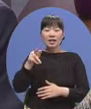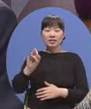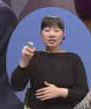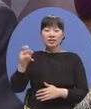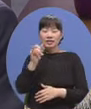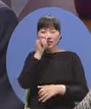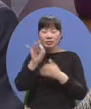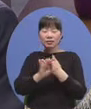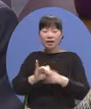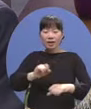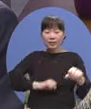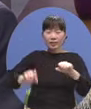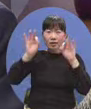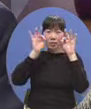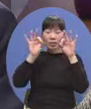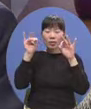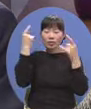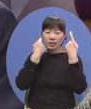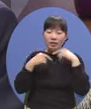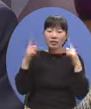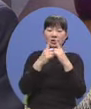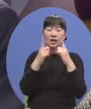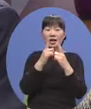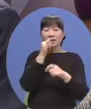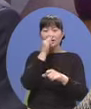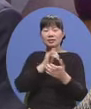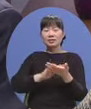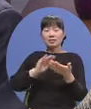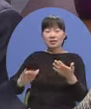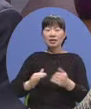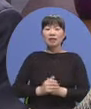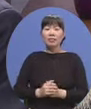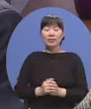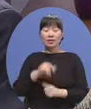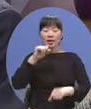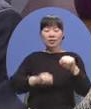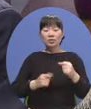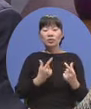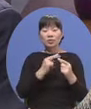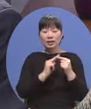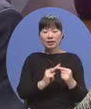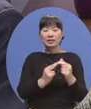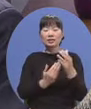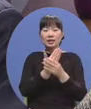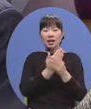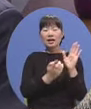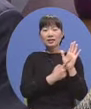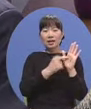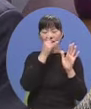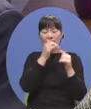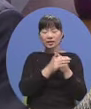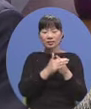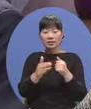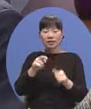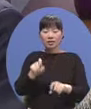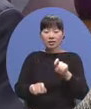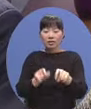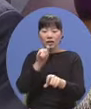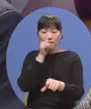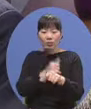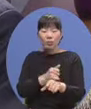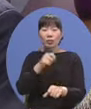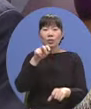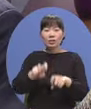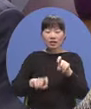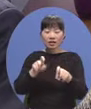경우는 움직이다 보면 다칠 수가 있습니다. 그 야경증이 있는 아이들은 행동도 같이 나타나는 경우 많거든요. 심지어는 어떤 애들은 걸어다니거나 뛰어다니는